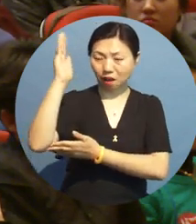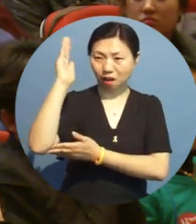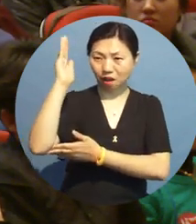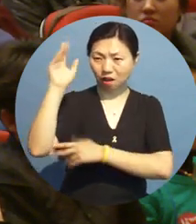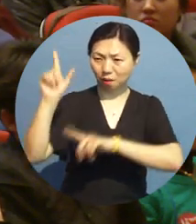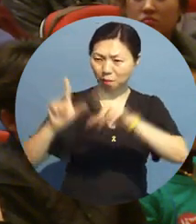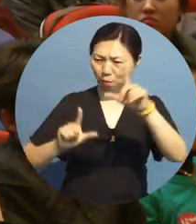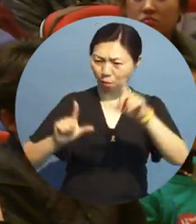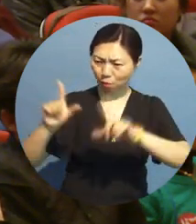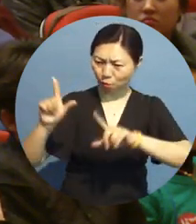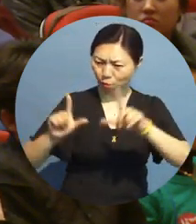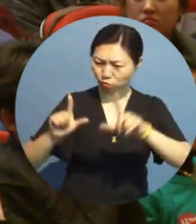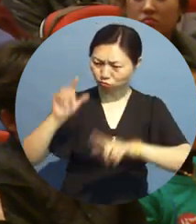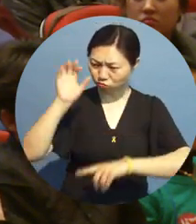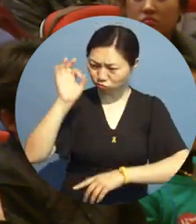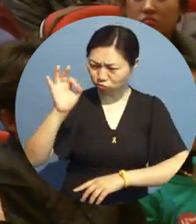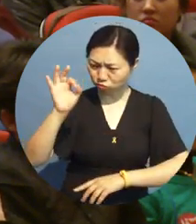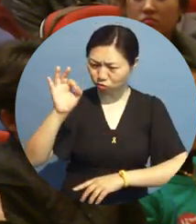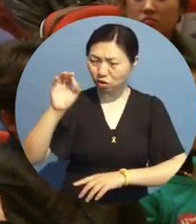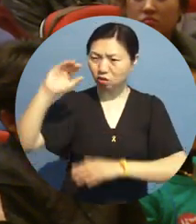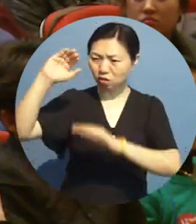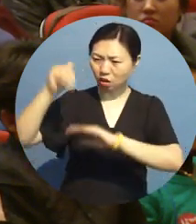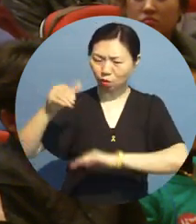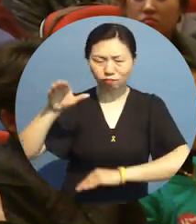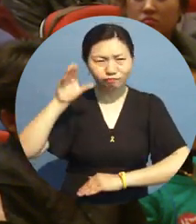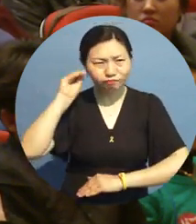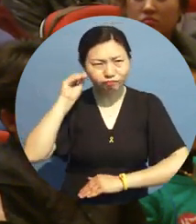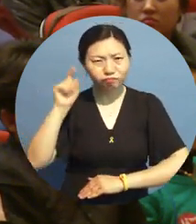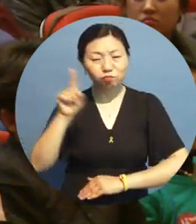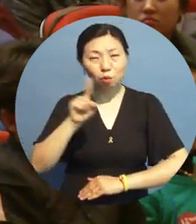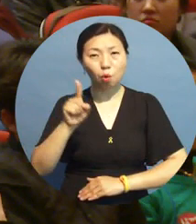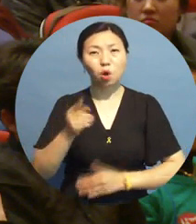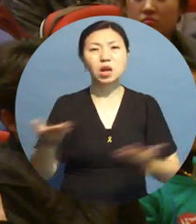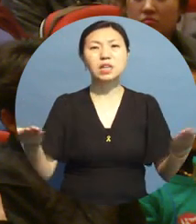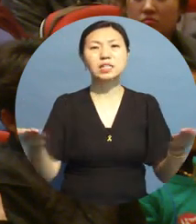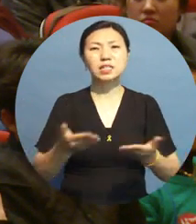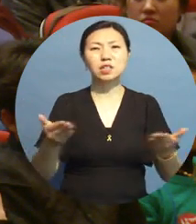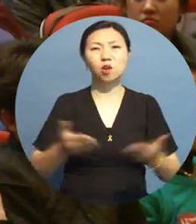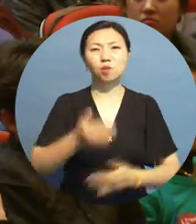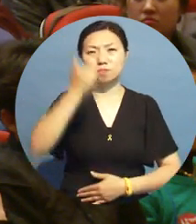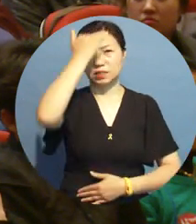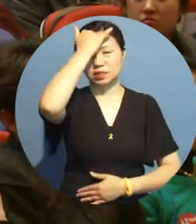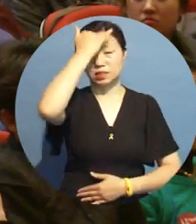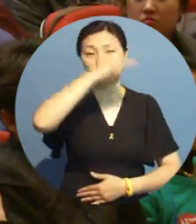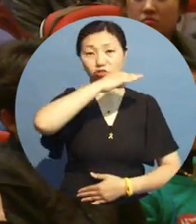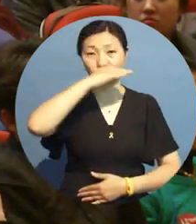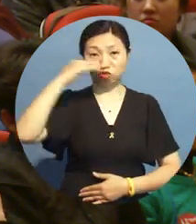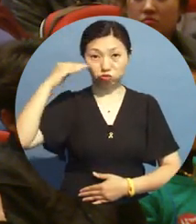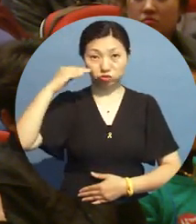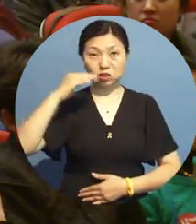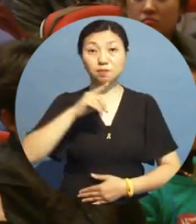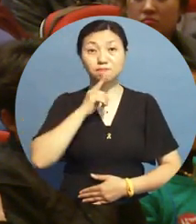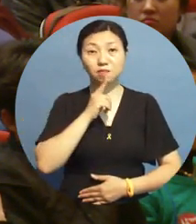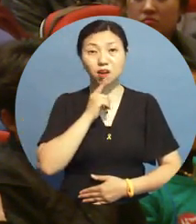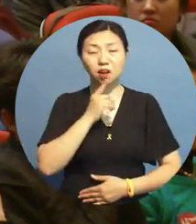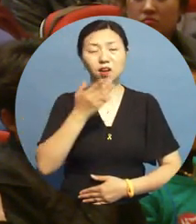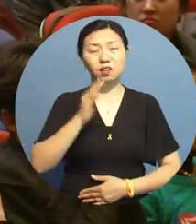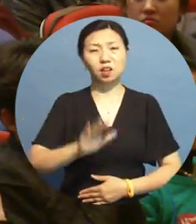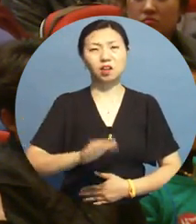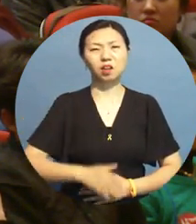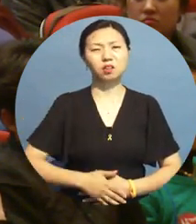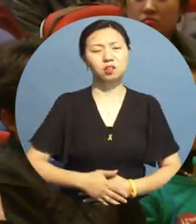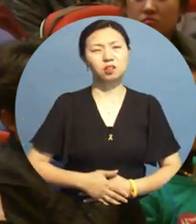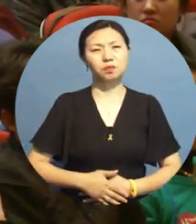이렇게 강연하시는 거 이렇게 듣는데 보면 직업윤리를 말씀을 해주시더라고요.